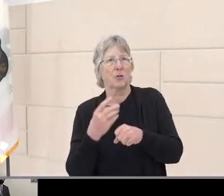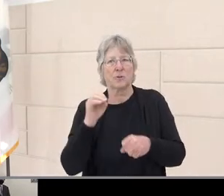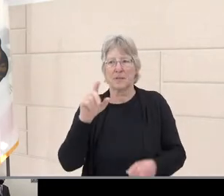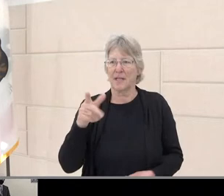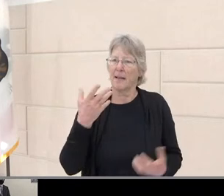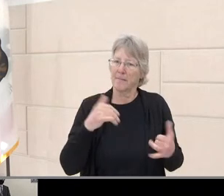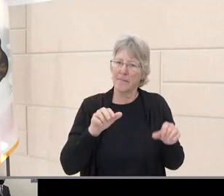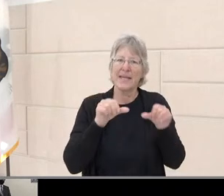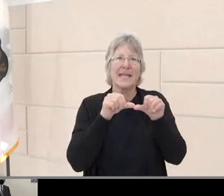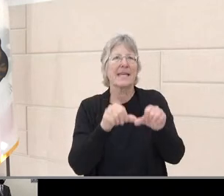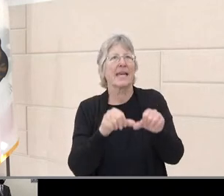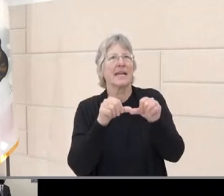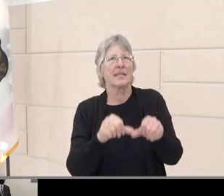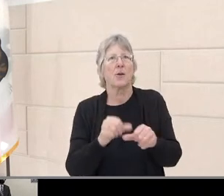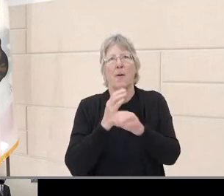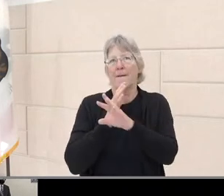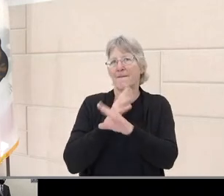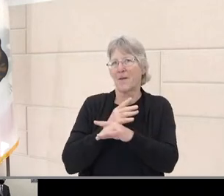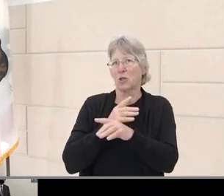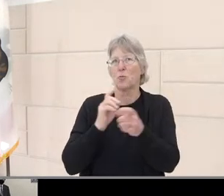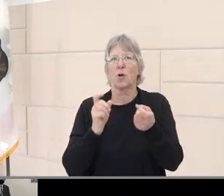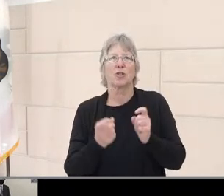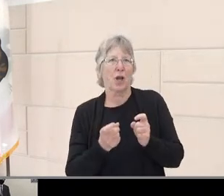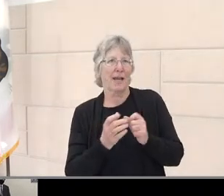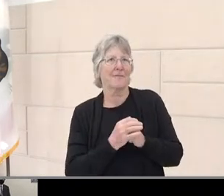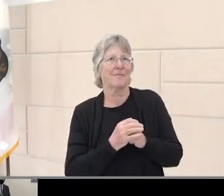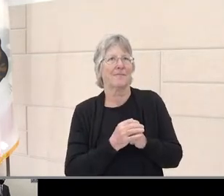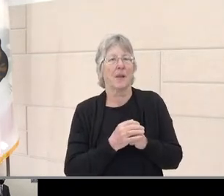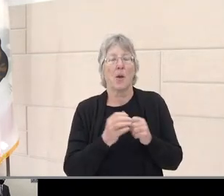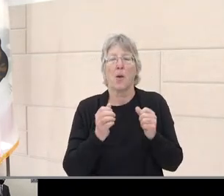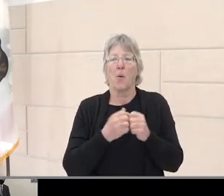ជំងឺមេរោគឆ្លងនេះ